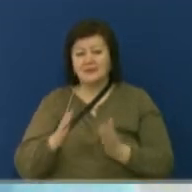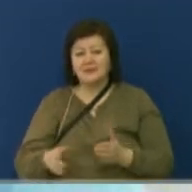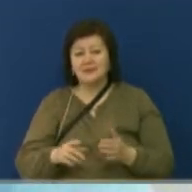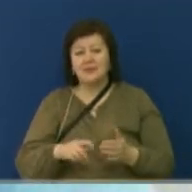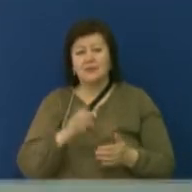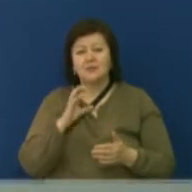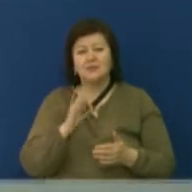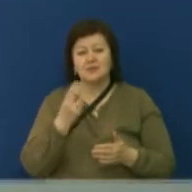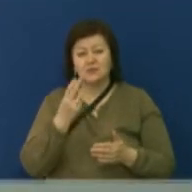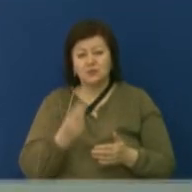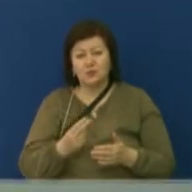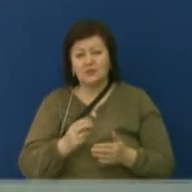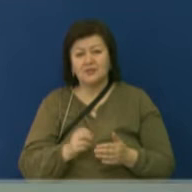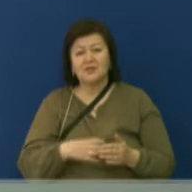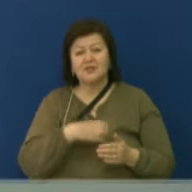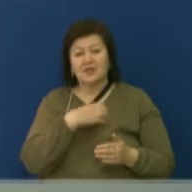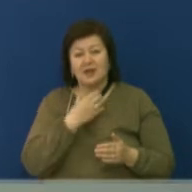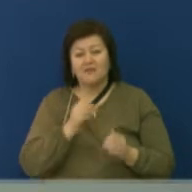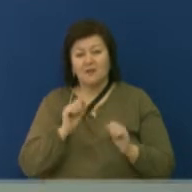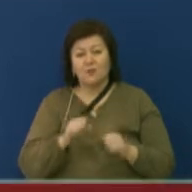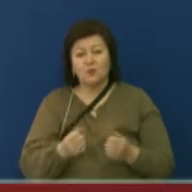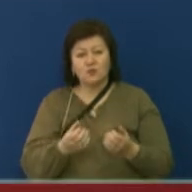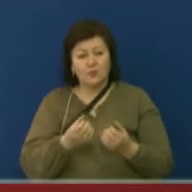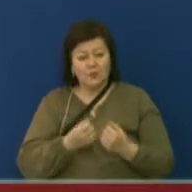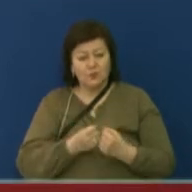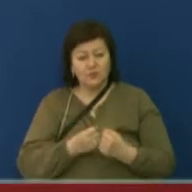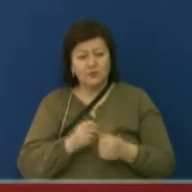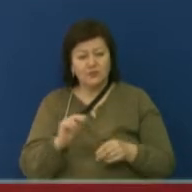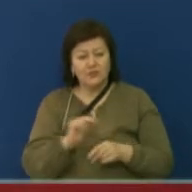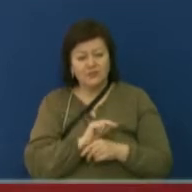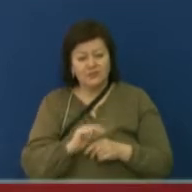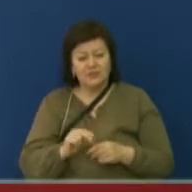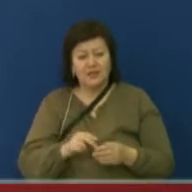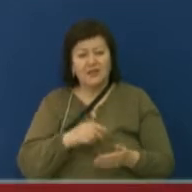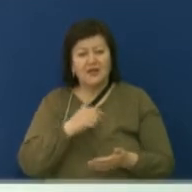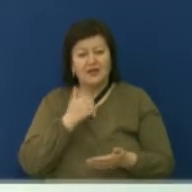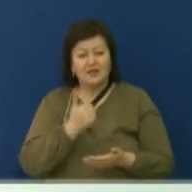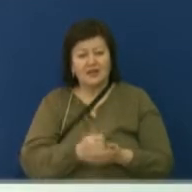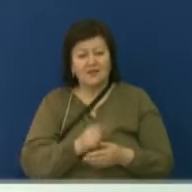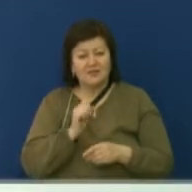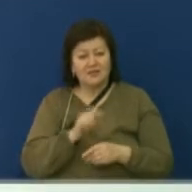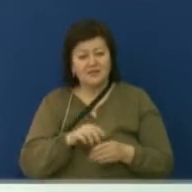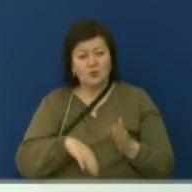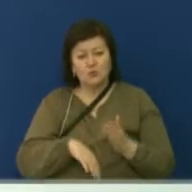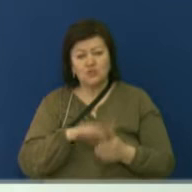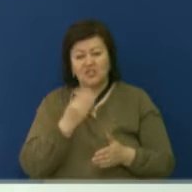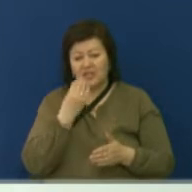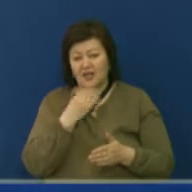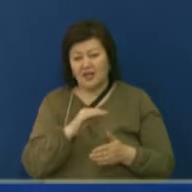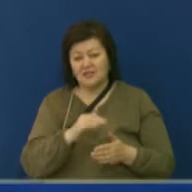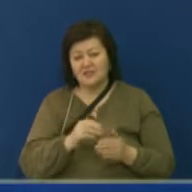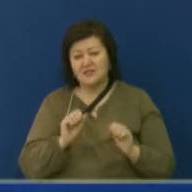страхования, может получить бесплатное лечение в поликлинике, за которой он прикреплен. Основной целью данной системы является улучшение качества